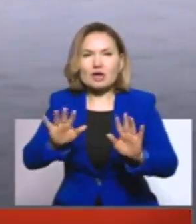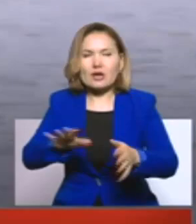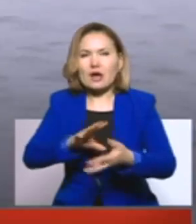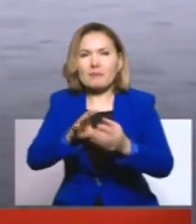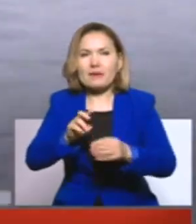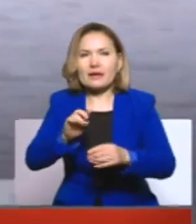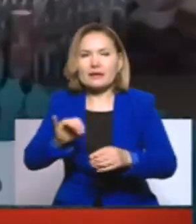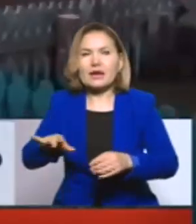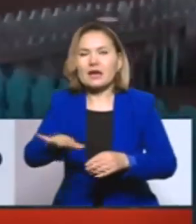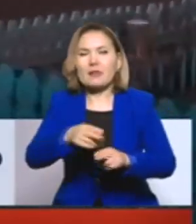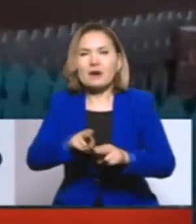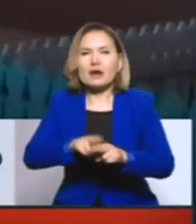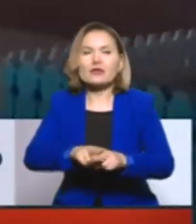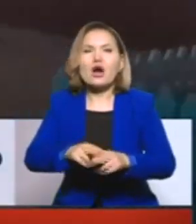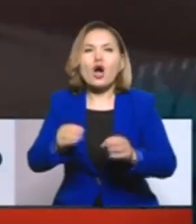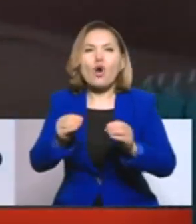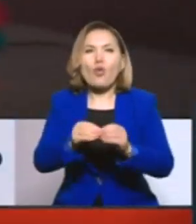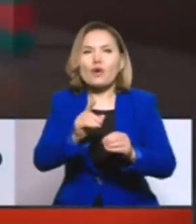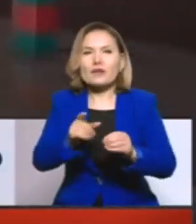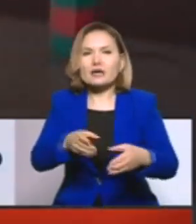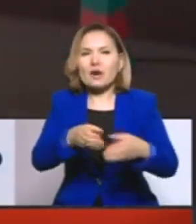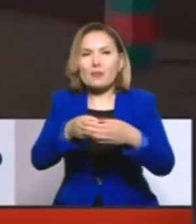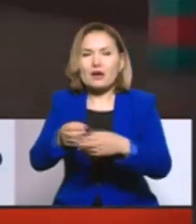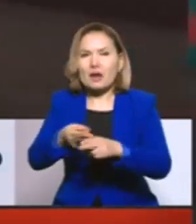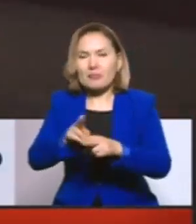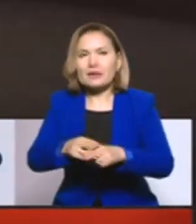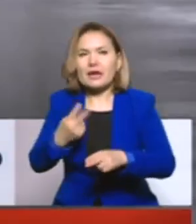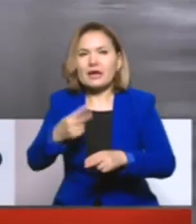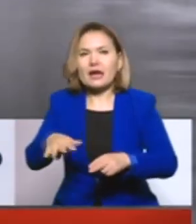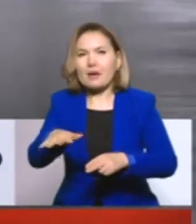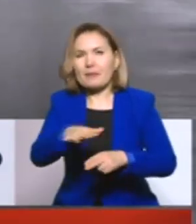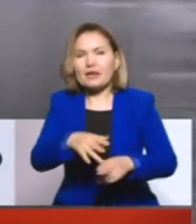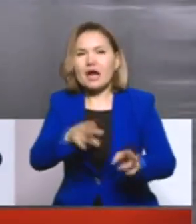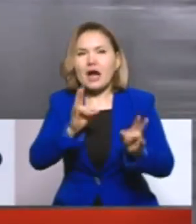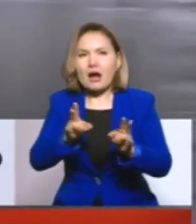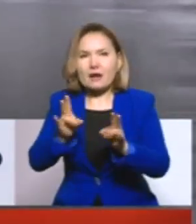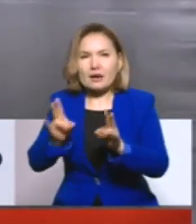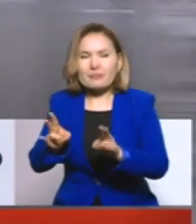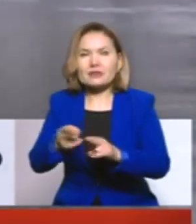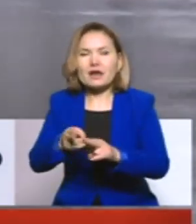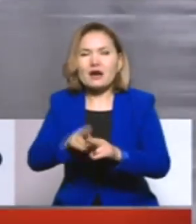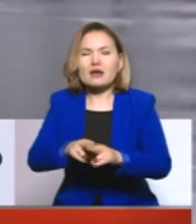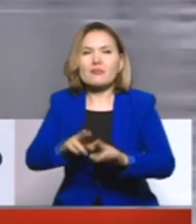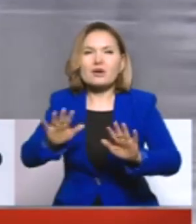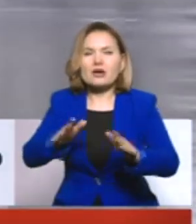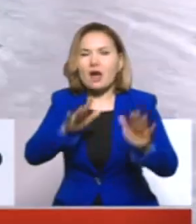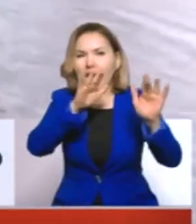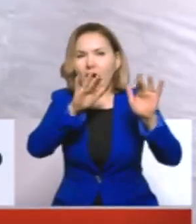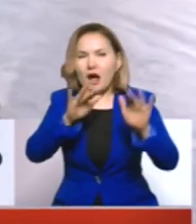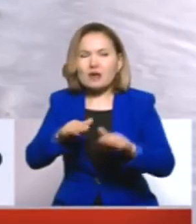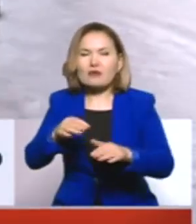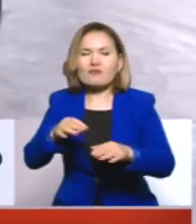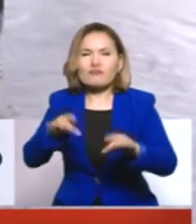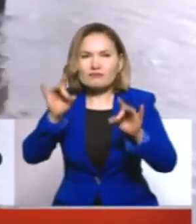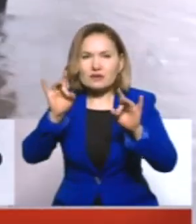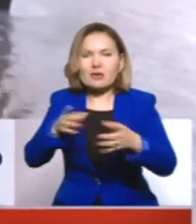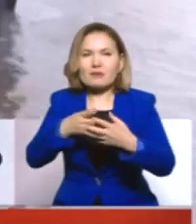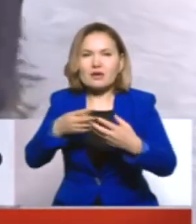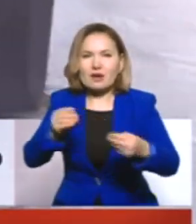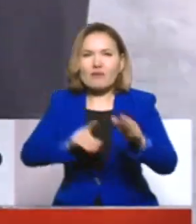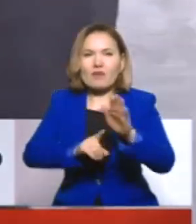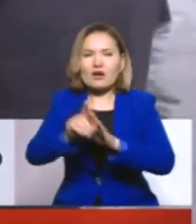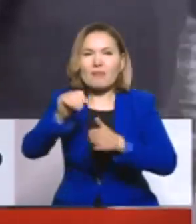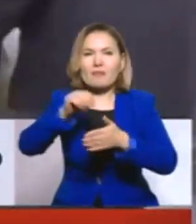шағын ауданында 10-нан астам адам эвакуацияланды. Екі өңірдегі апатқа қардың кенеттен еруі себеп. Елдің